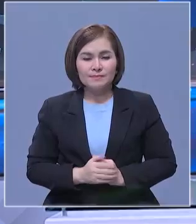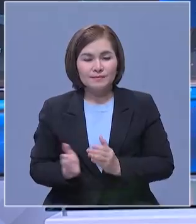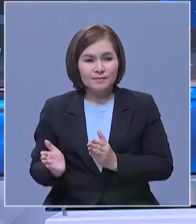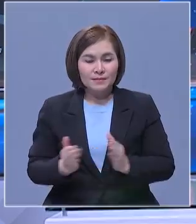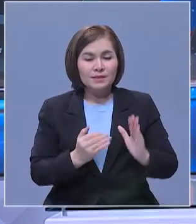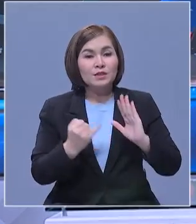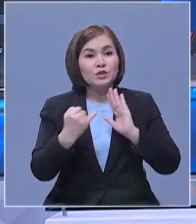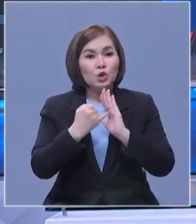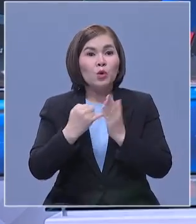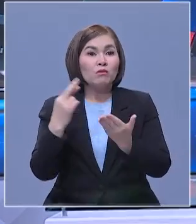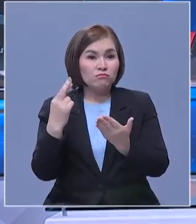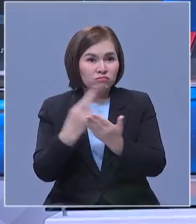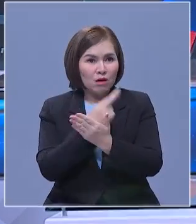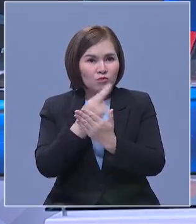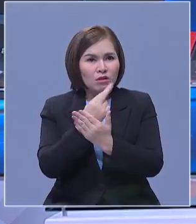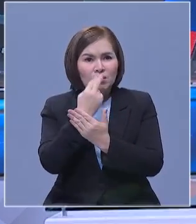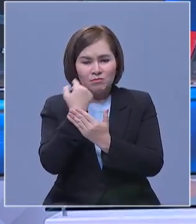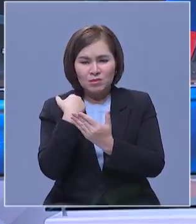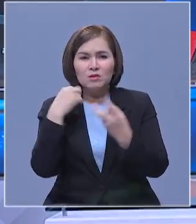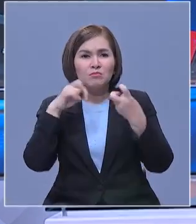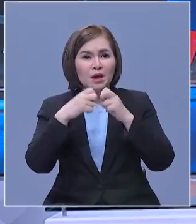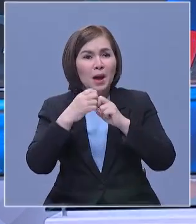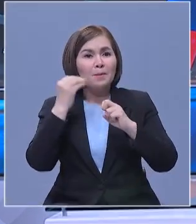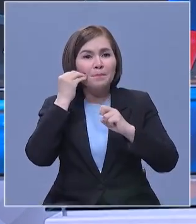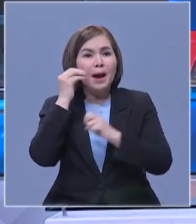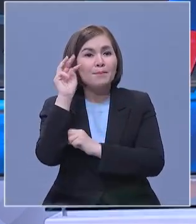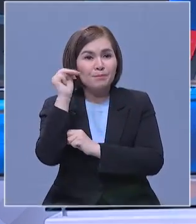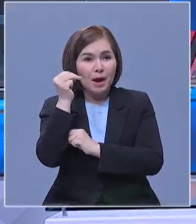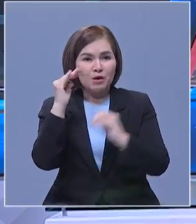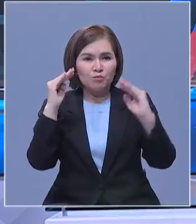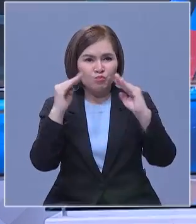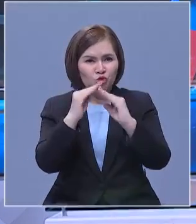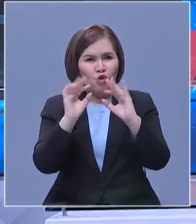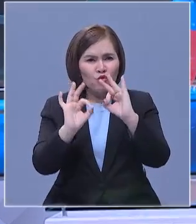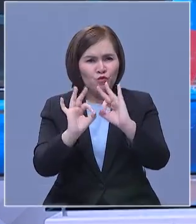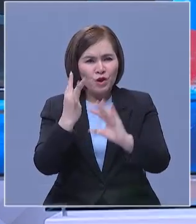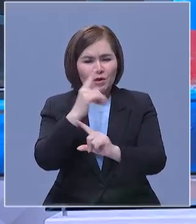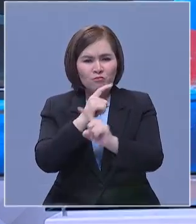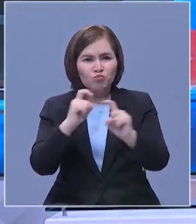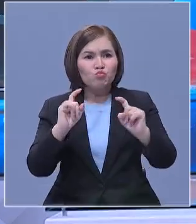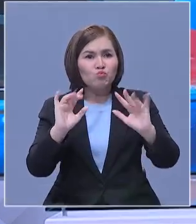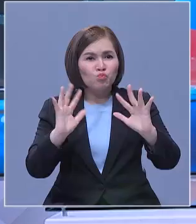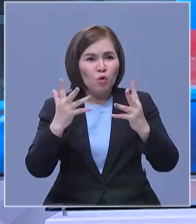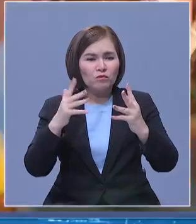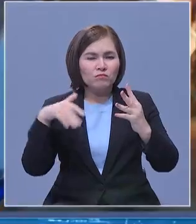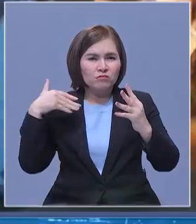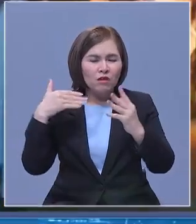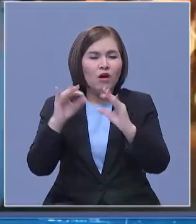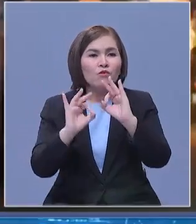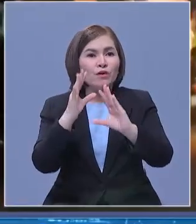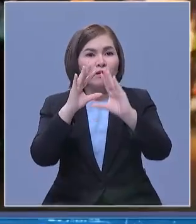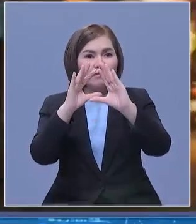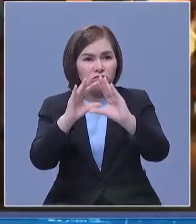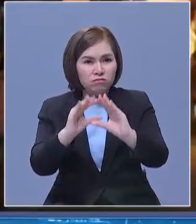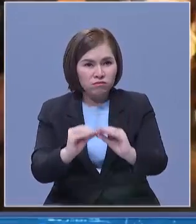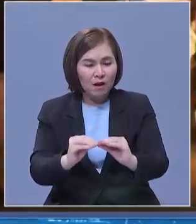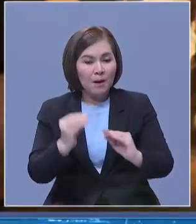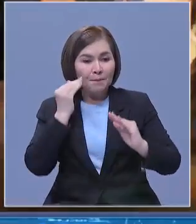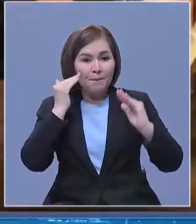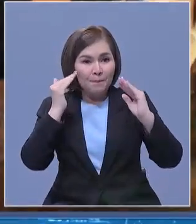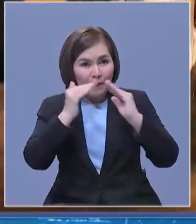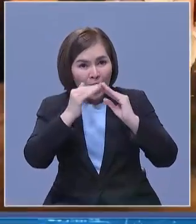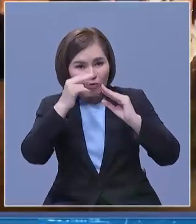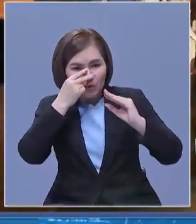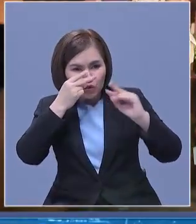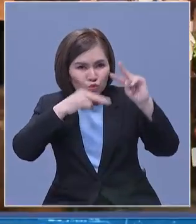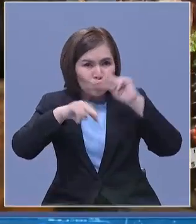จังหวัดราชบุรีนะครับเกิดเหตุไฟไหม้บ้านไม้วอดทั้งหลังนะครับหลังจากที่เพลิงสงบเจ้าหน้าที่เข้าไปตรวจสอบภายในบ้านไปพ